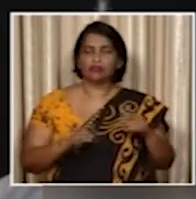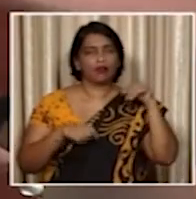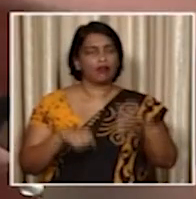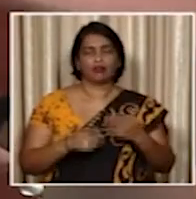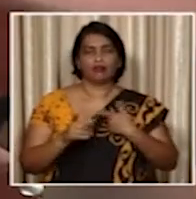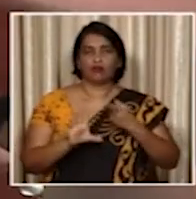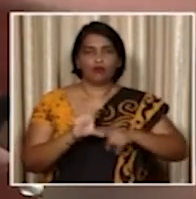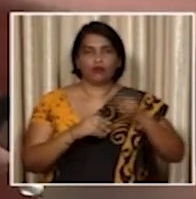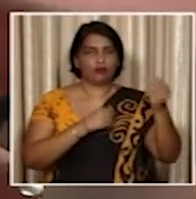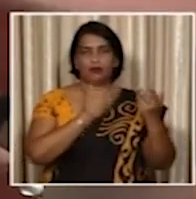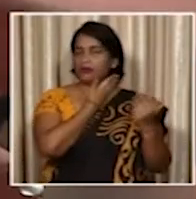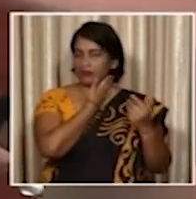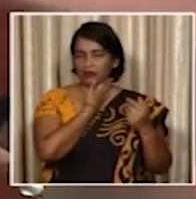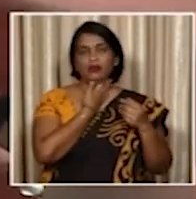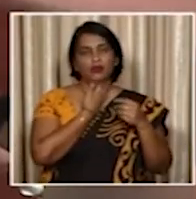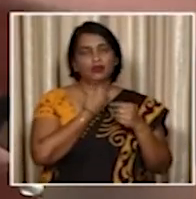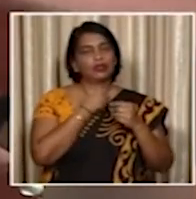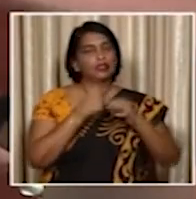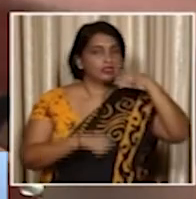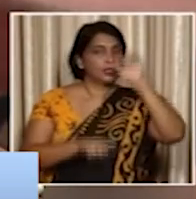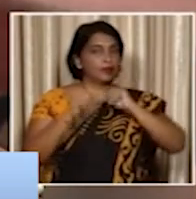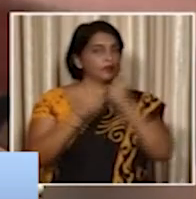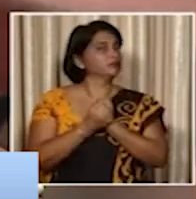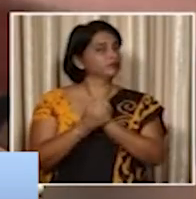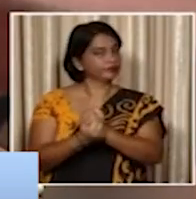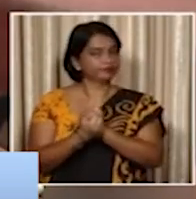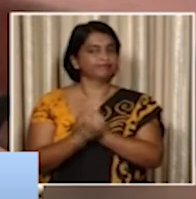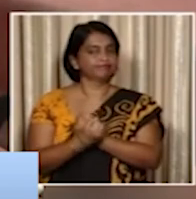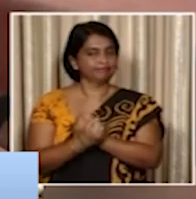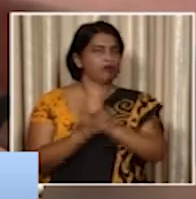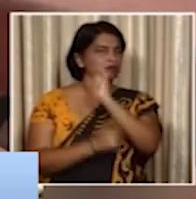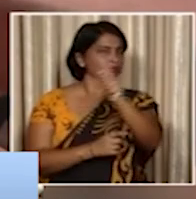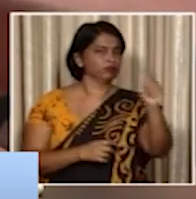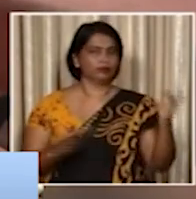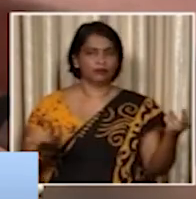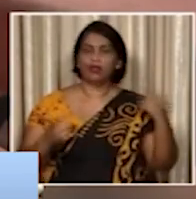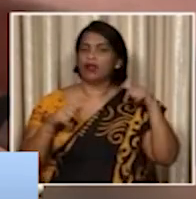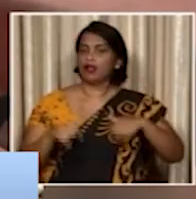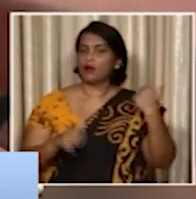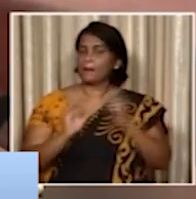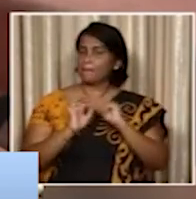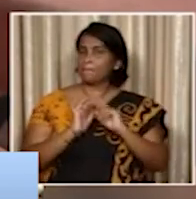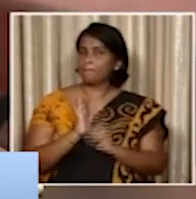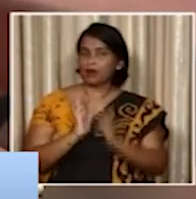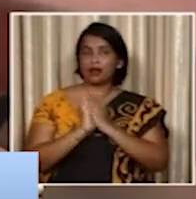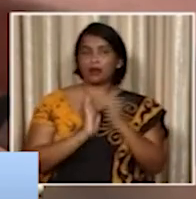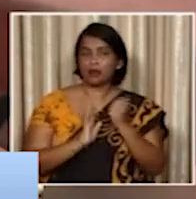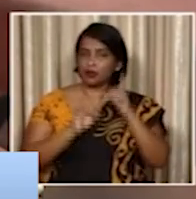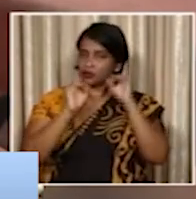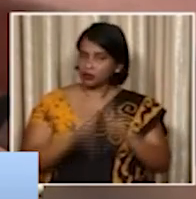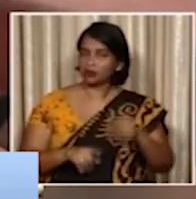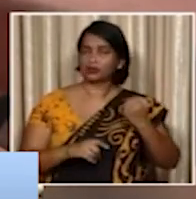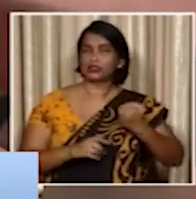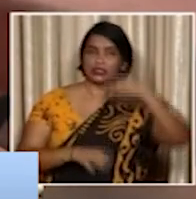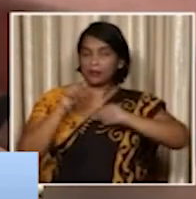පවතිනවා. මේ වන විට ආයුර්වේද වෛද්‍යවරුන් අත්අඩංගුවට ගැනීම සිදුවෙන බව ඔබතුමා දන්නේද? නව පනතනුව පන්සල්වල සහ එවැනි ආකාරයේ